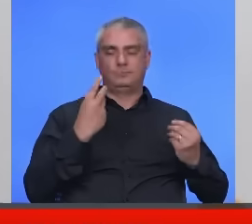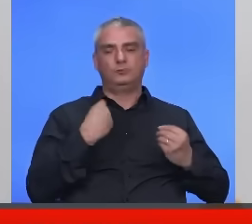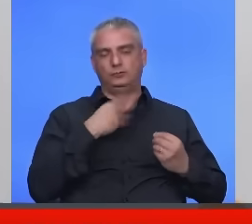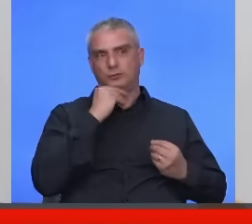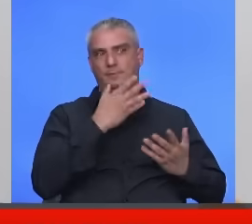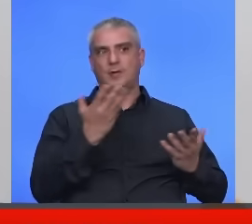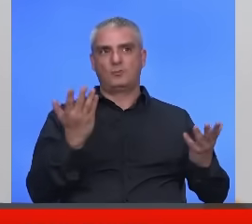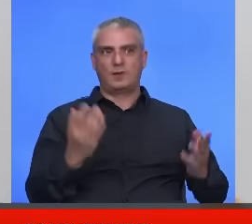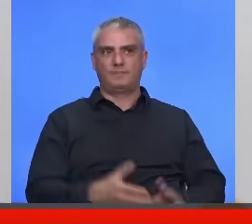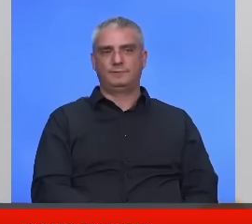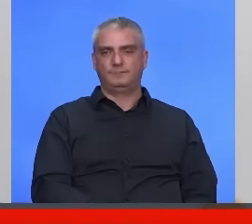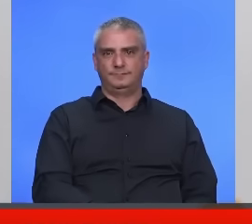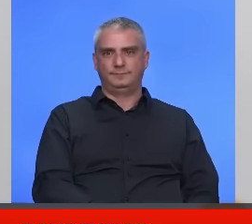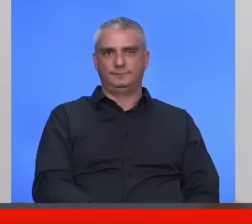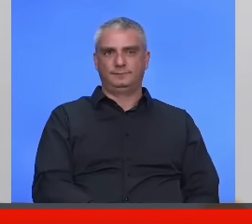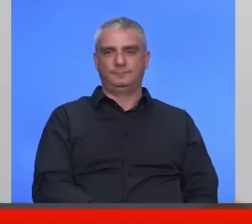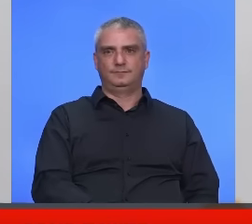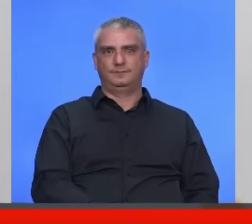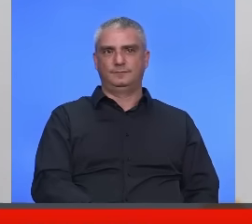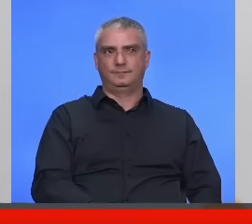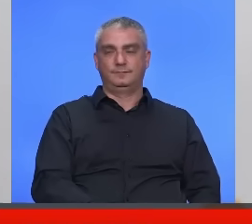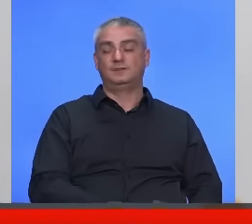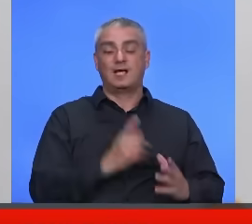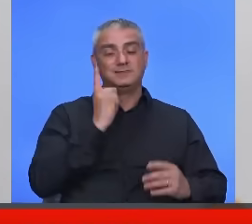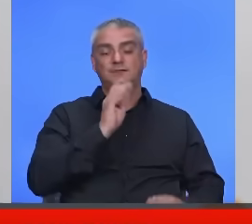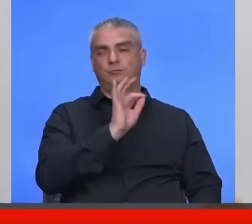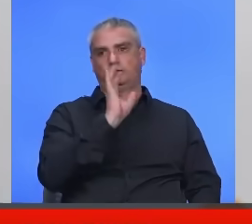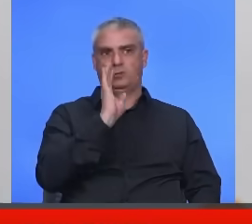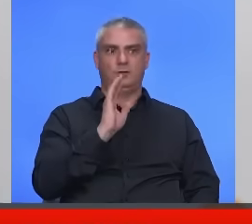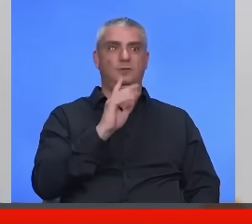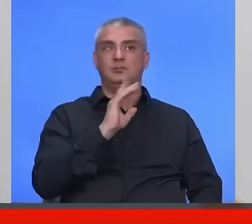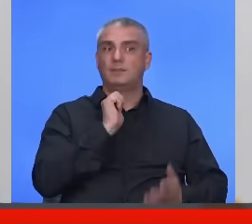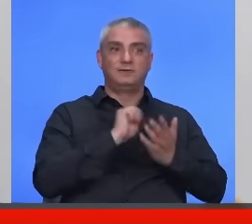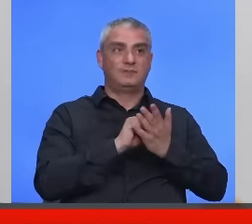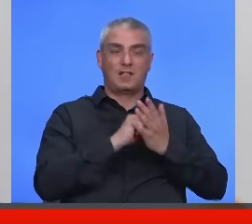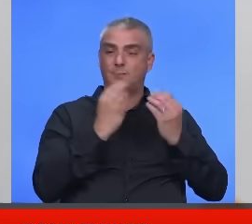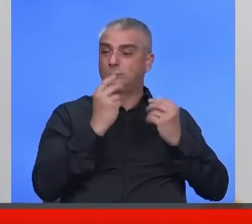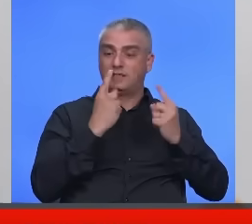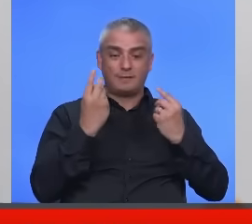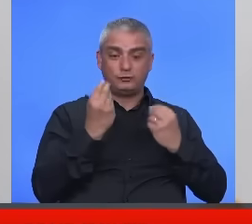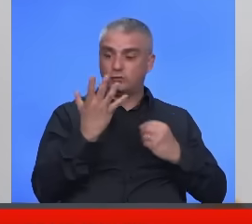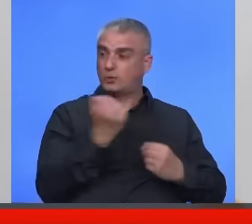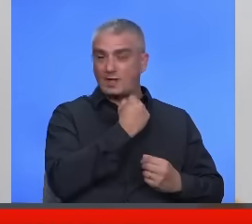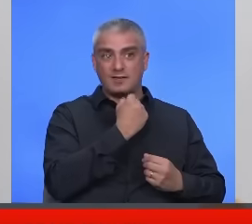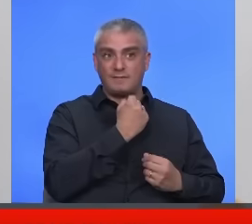דבר שדיברנו עליו, זאת הייתה הדרישה שלו, זה היה הציווי שלו, שאם חס וחלילה יקרה מצב שמישהו